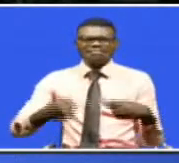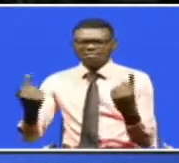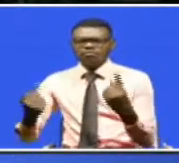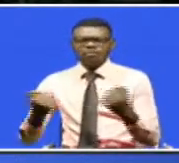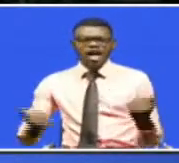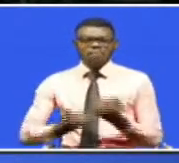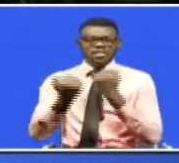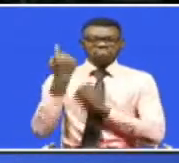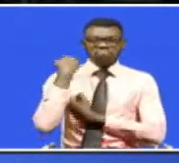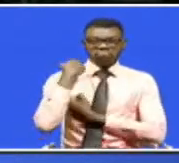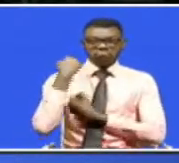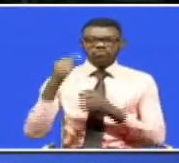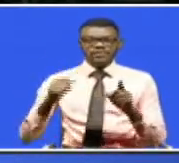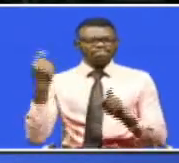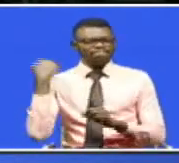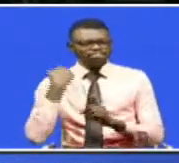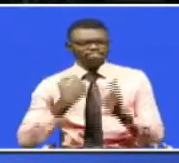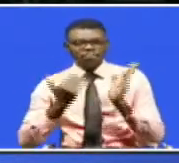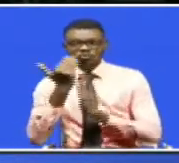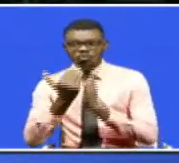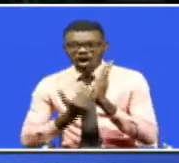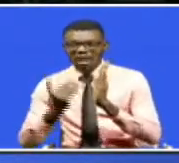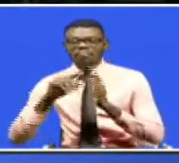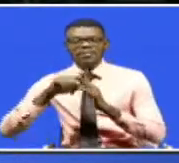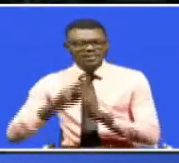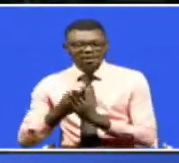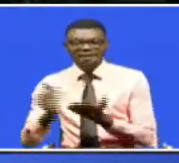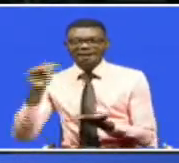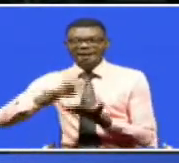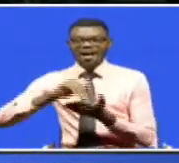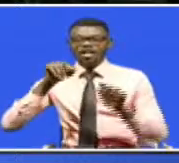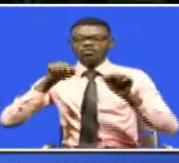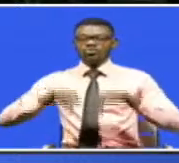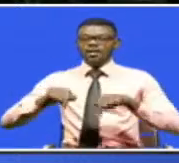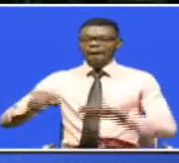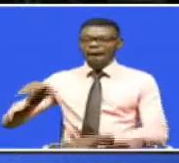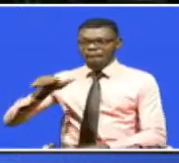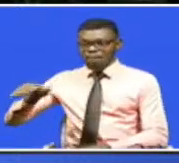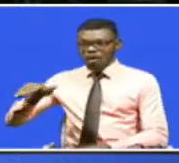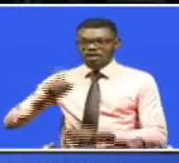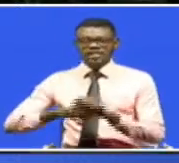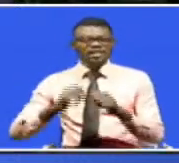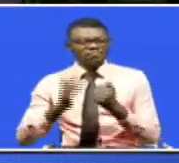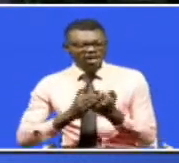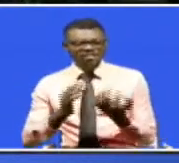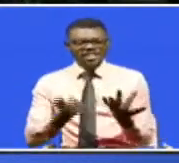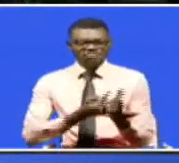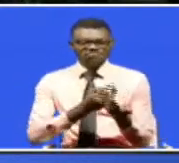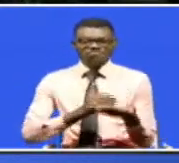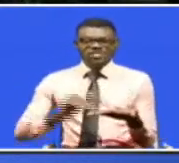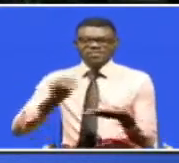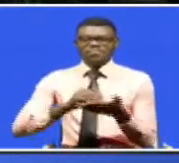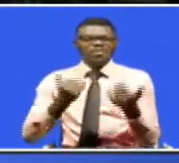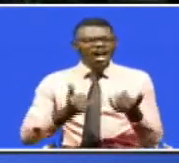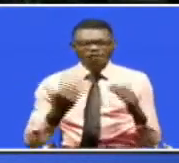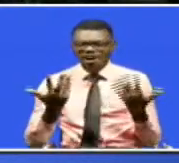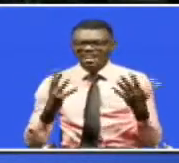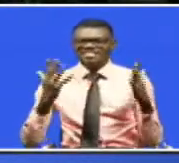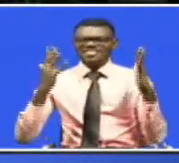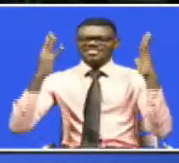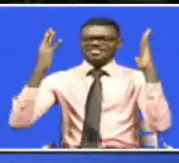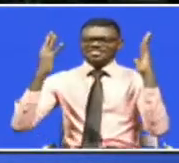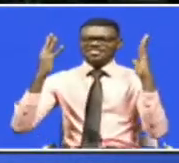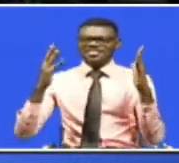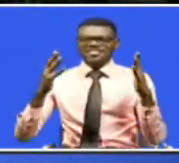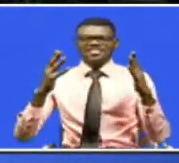yenyewe kuendelea, na shughuli yenyewe ilianza tena hii leo asubuhi majira ya saa 3. Kwa hivyo sasa ni mbwembwe